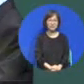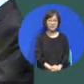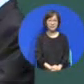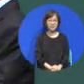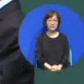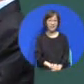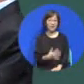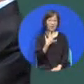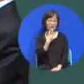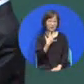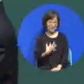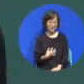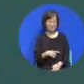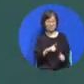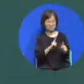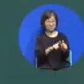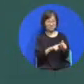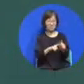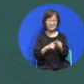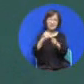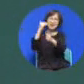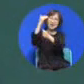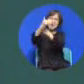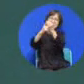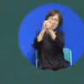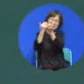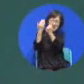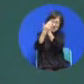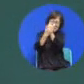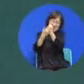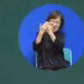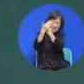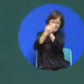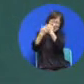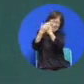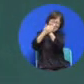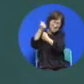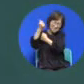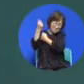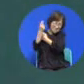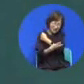많은 하나님의 은혜를 받았습니다. Abraham received much grace from God.